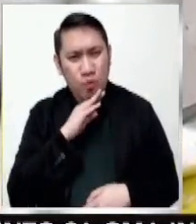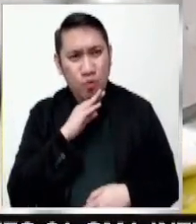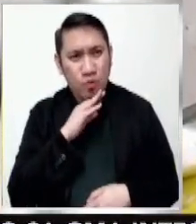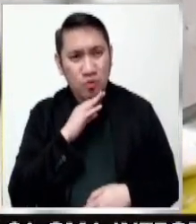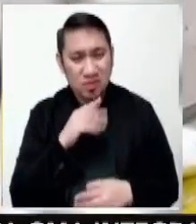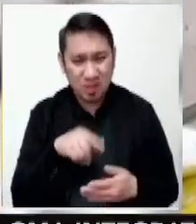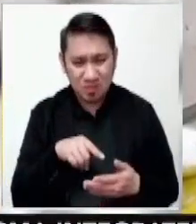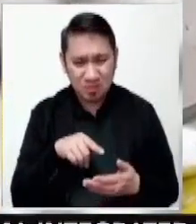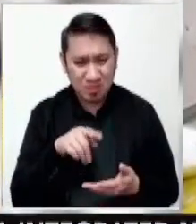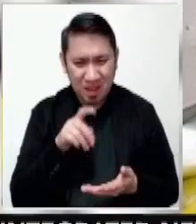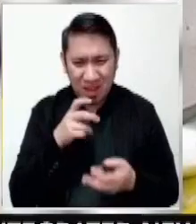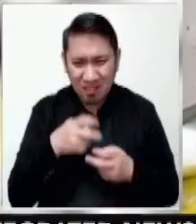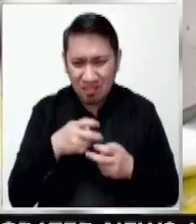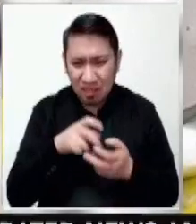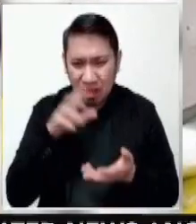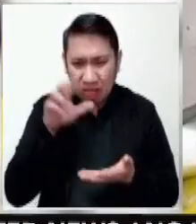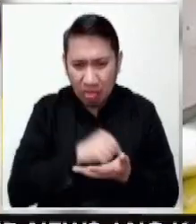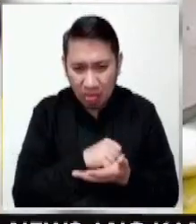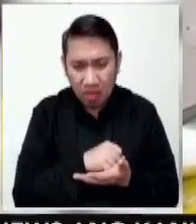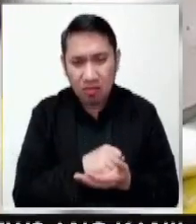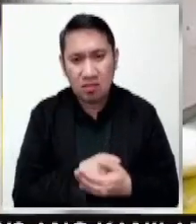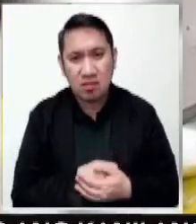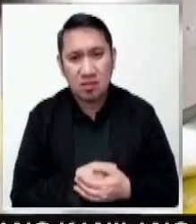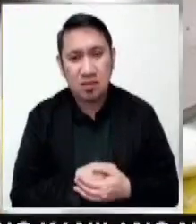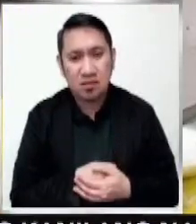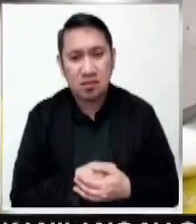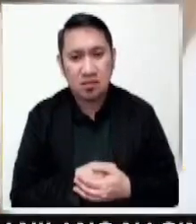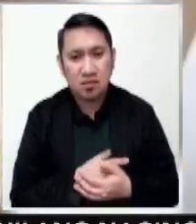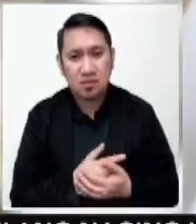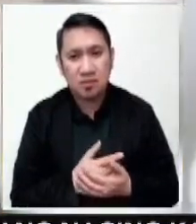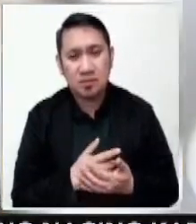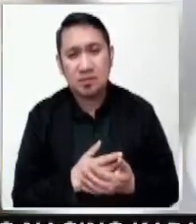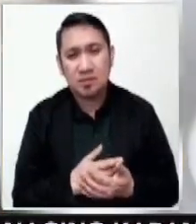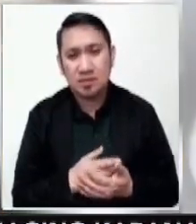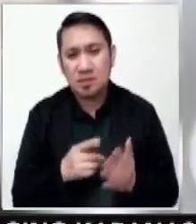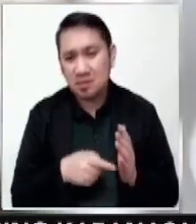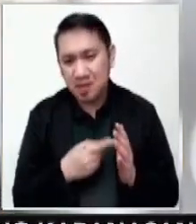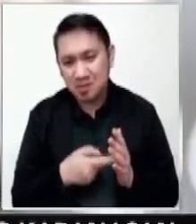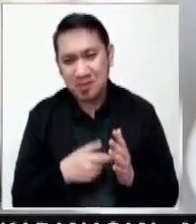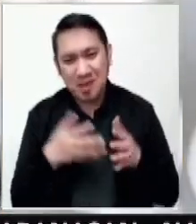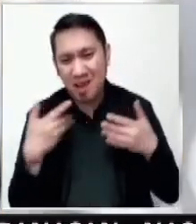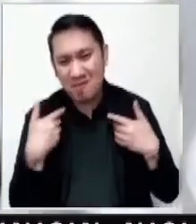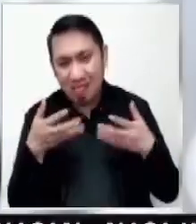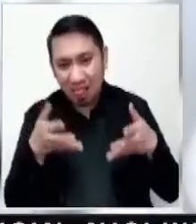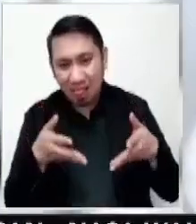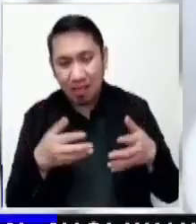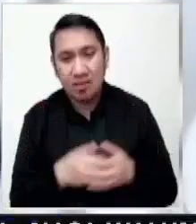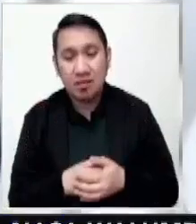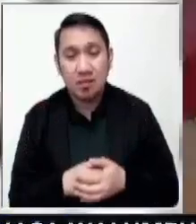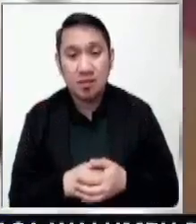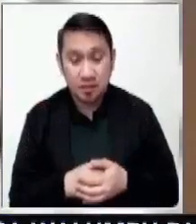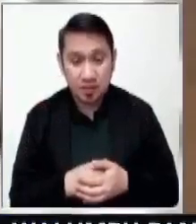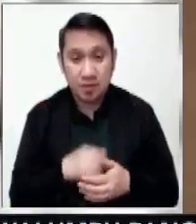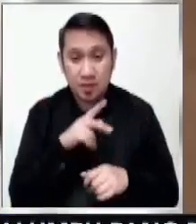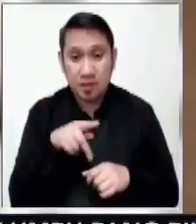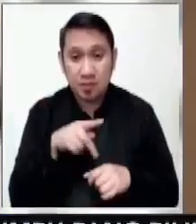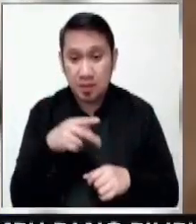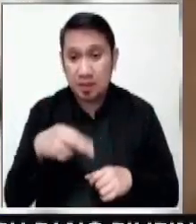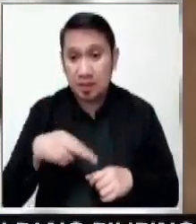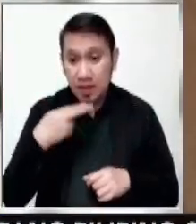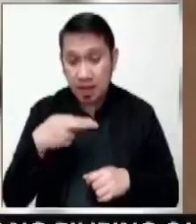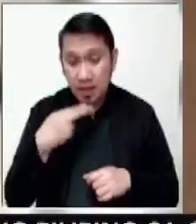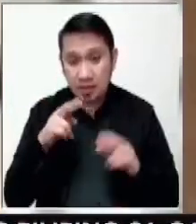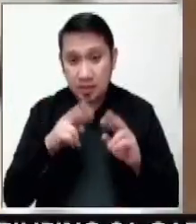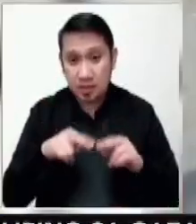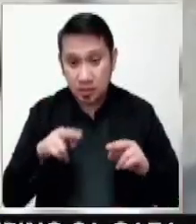Nauubos h maiwasan talaga na mauubos ayon sa Philippine Rice Research Institute dalawang kutsara ng